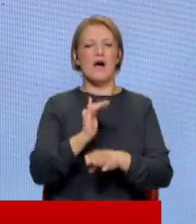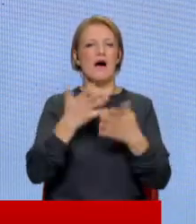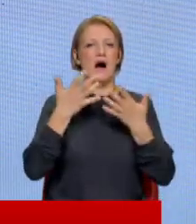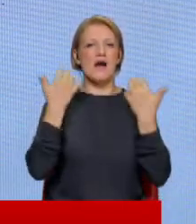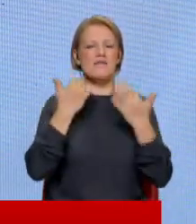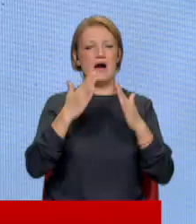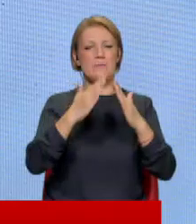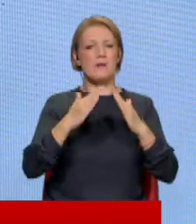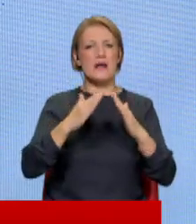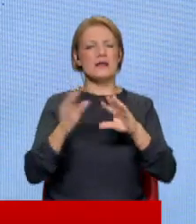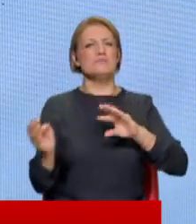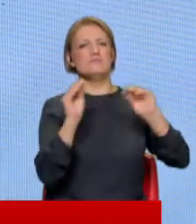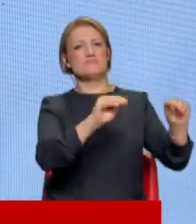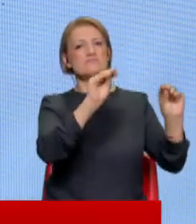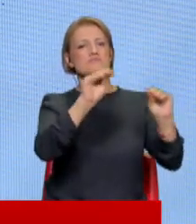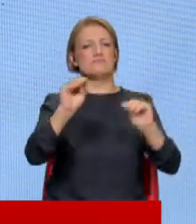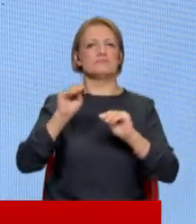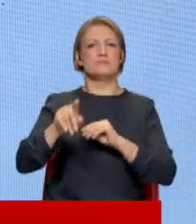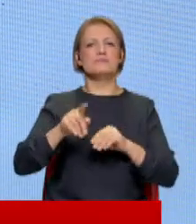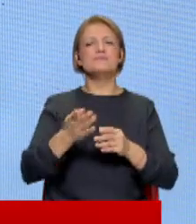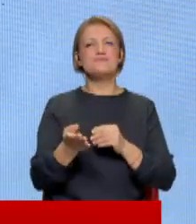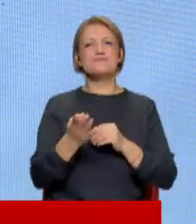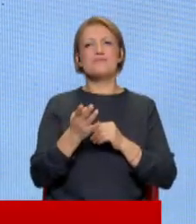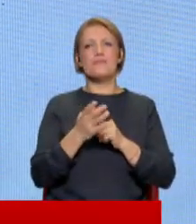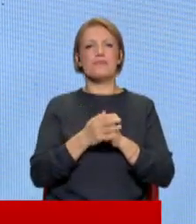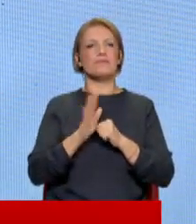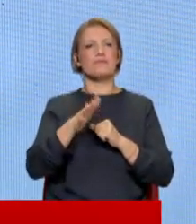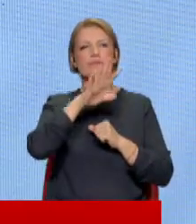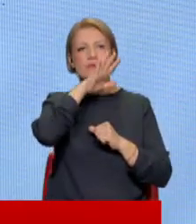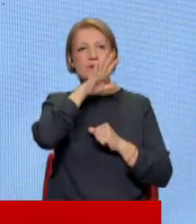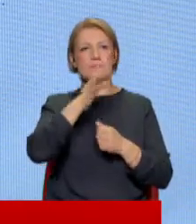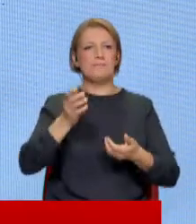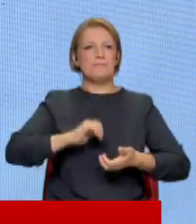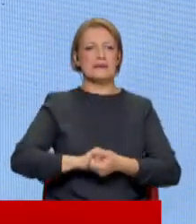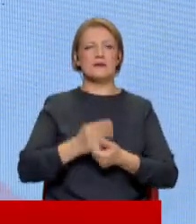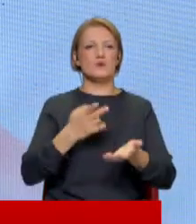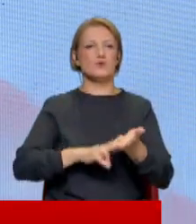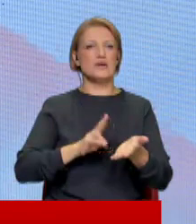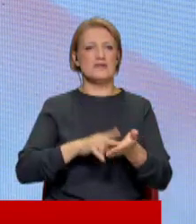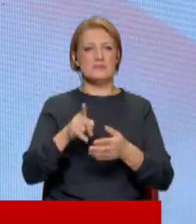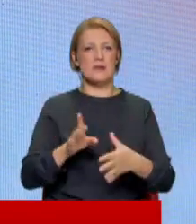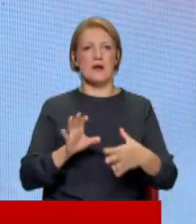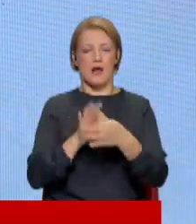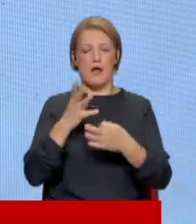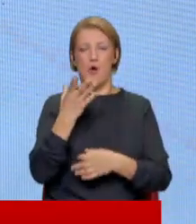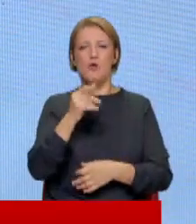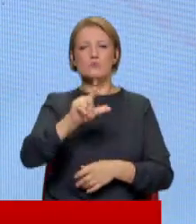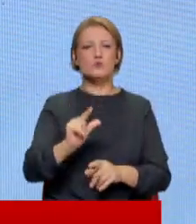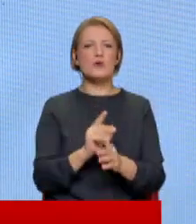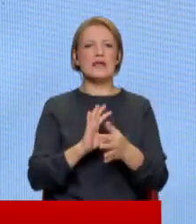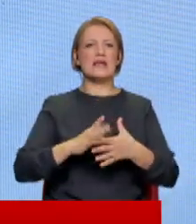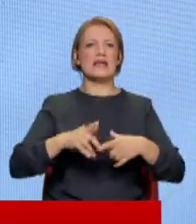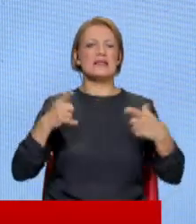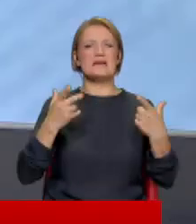hayvanları barınaklara almalı diye sözlerine devam etti ve Avrupa Birliği üyeliğimizle ilgili de olumlu gelişmeler